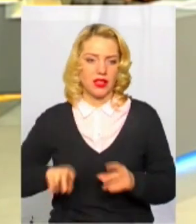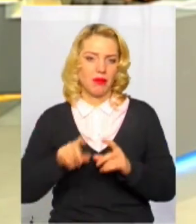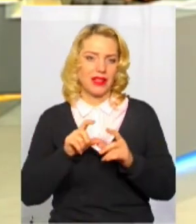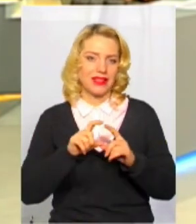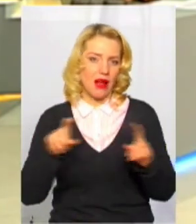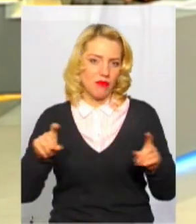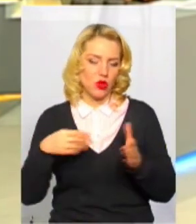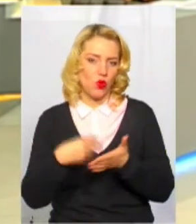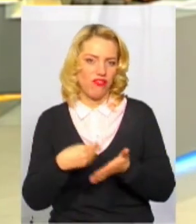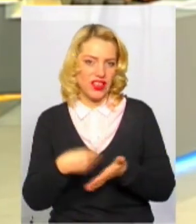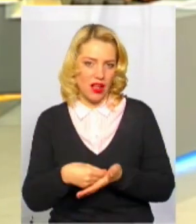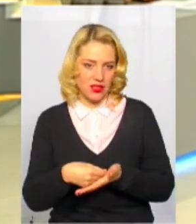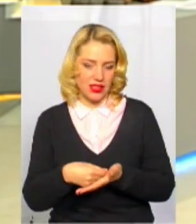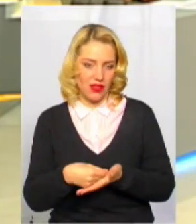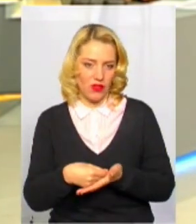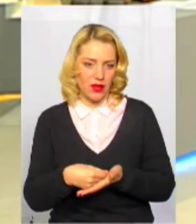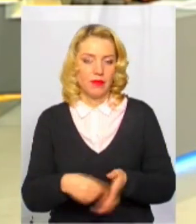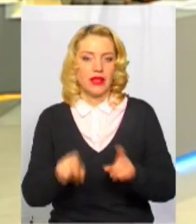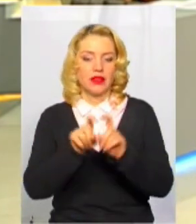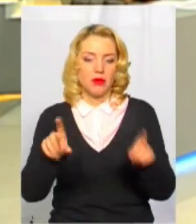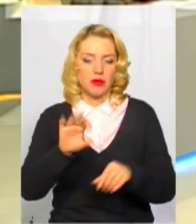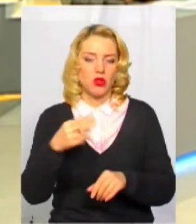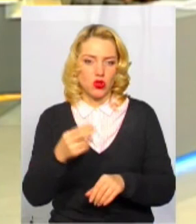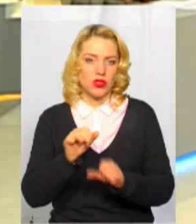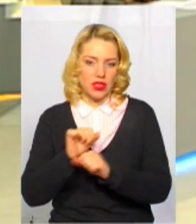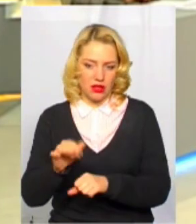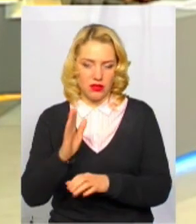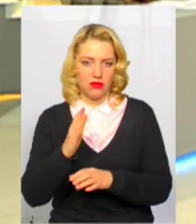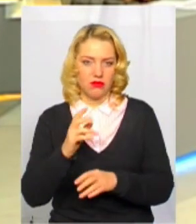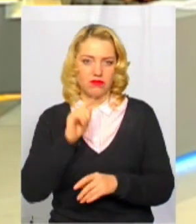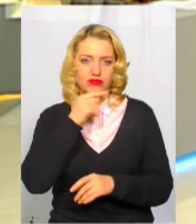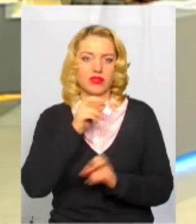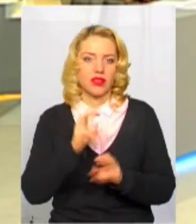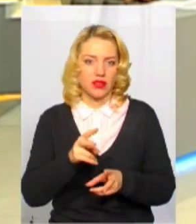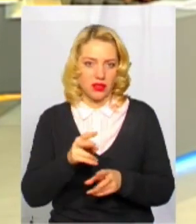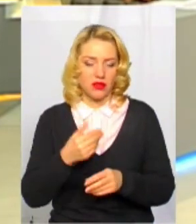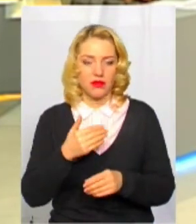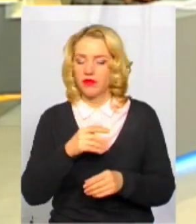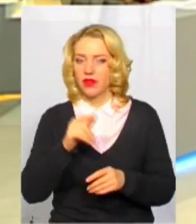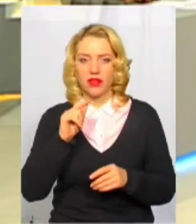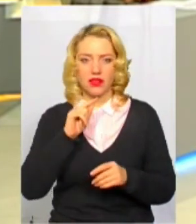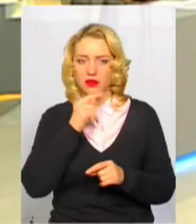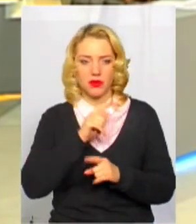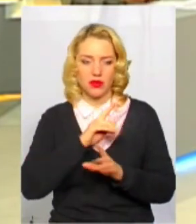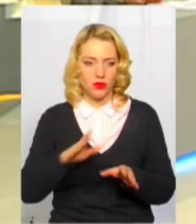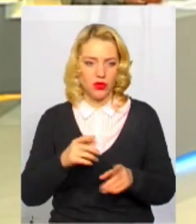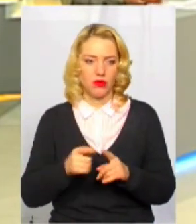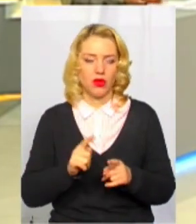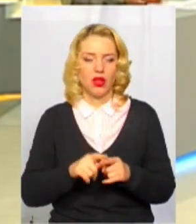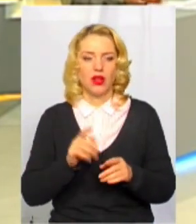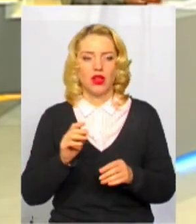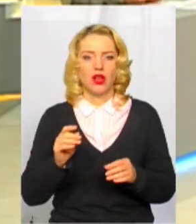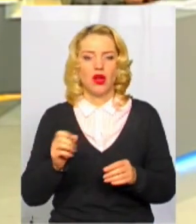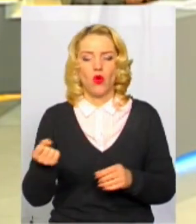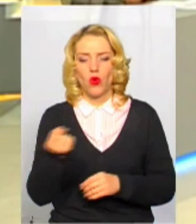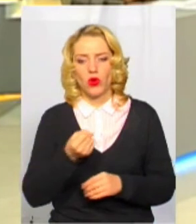так? Департамент соцзахисту буде на чомусь заощаджувати? Ні, департамент не буде переважно. Що на утримання будинків